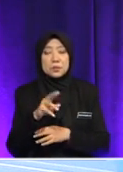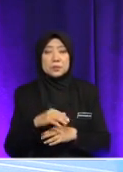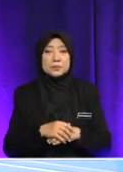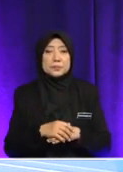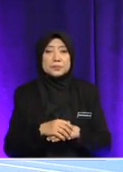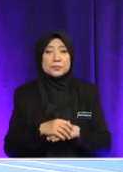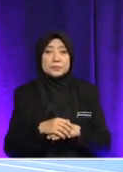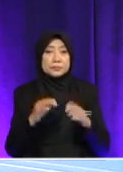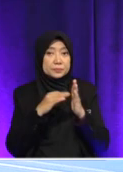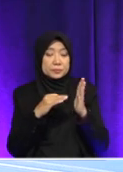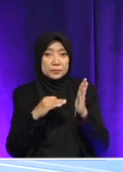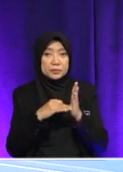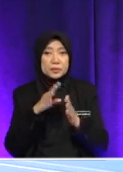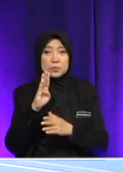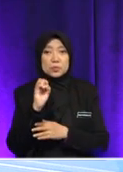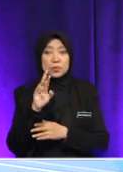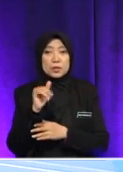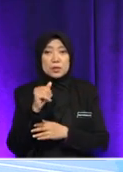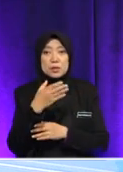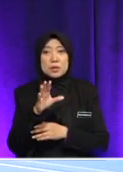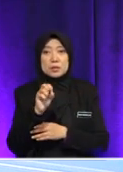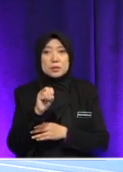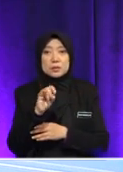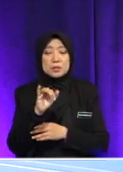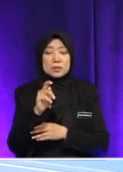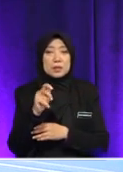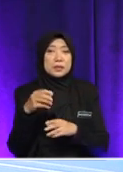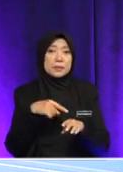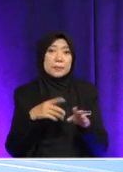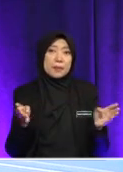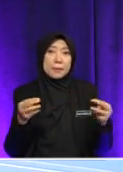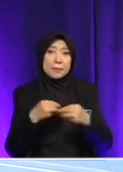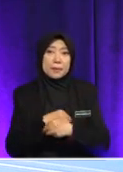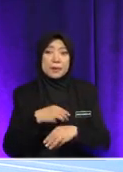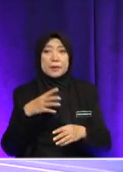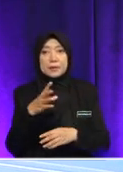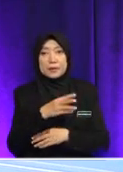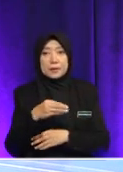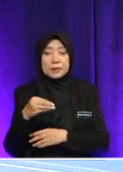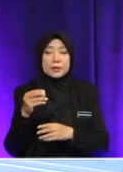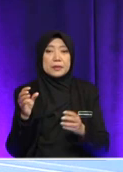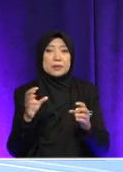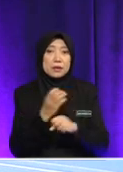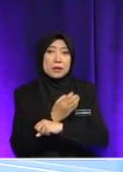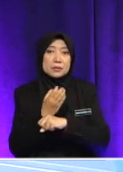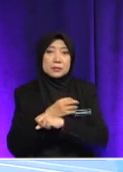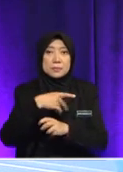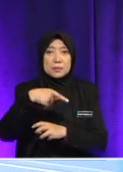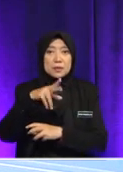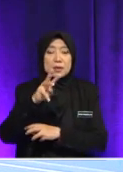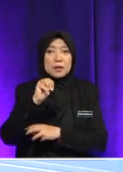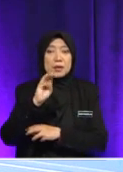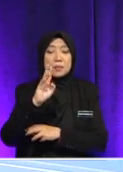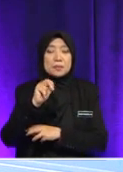kaca Boru silika yang kebanyakannya di dalam emak-emak dan juga kaca pelampung yang menjadi perhiasan dalam rumah dan